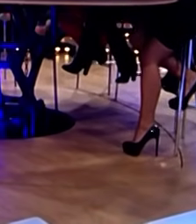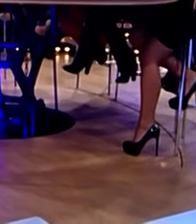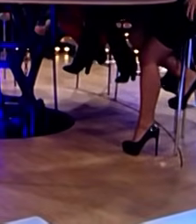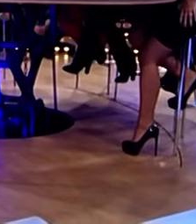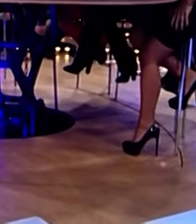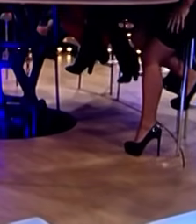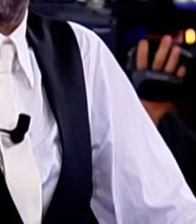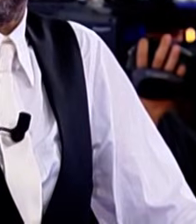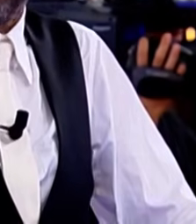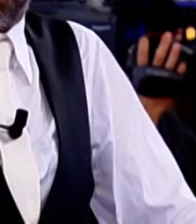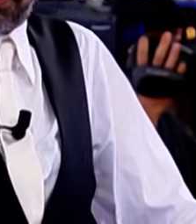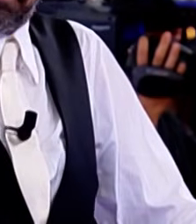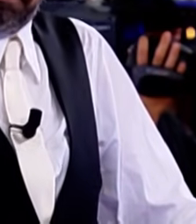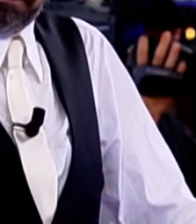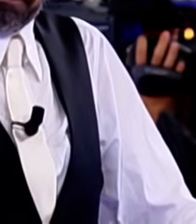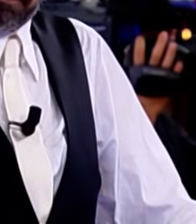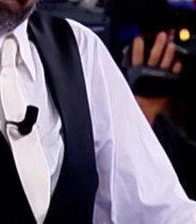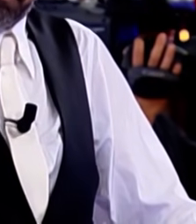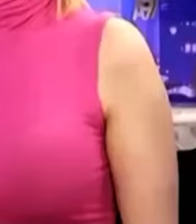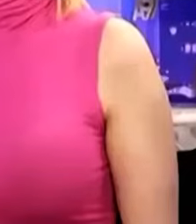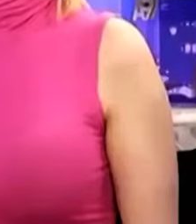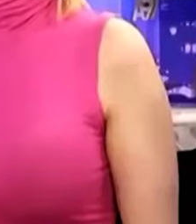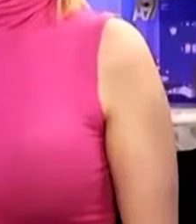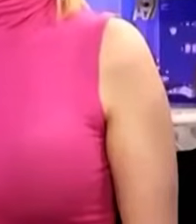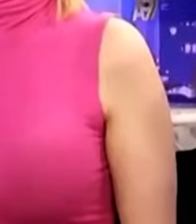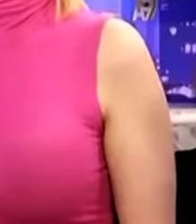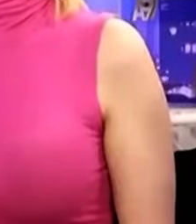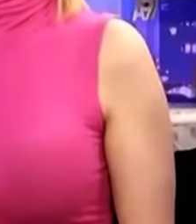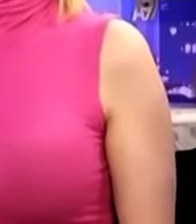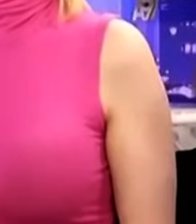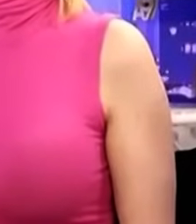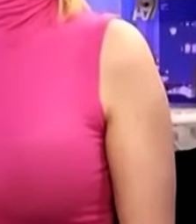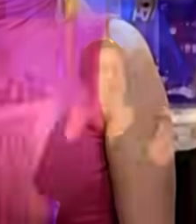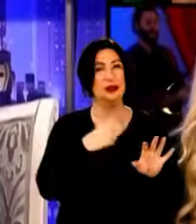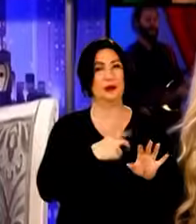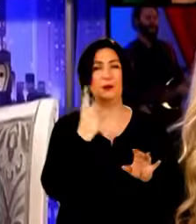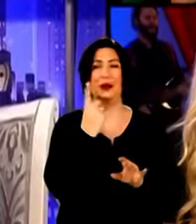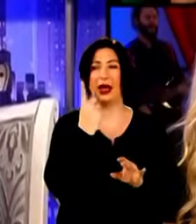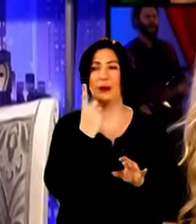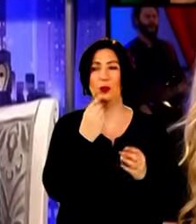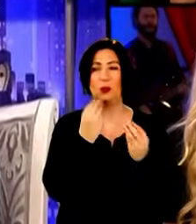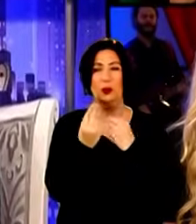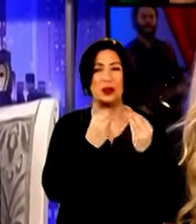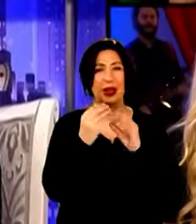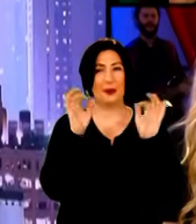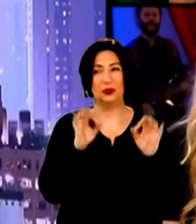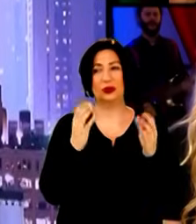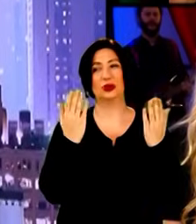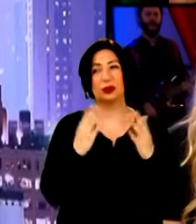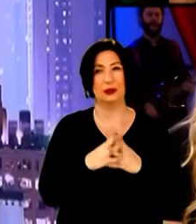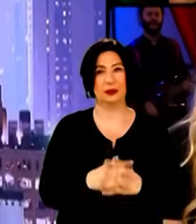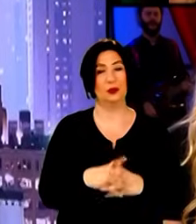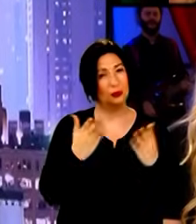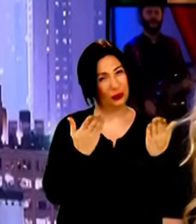güzel programlar ortaya çıkar. Görelim. Müthiş yakışıklı aşkım ruhum bir tanemi sohbetine başlıyoruz inşallah.